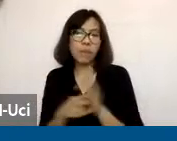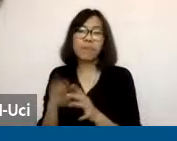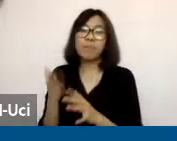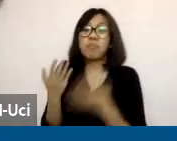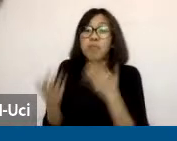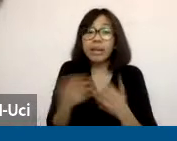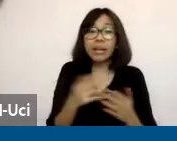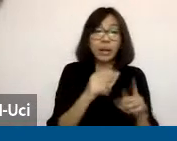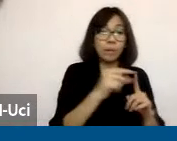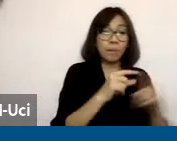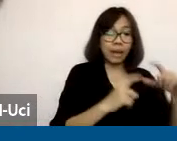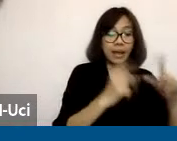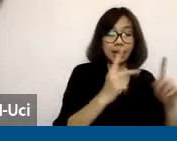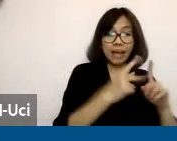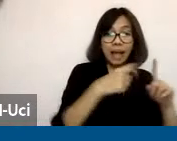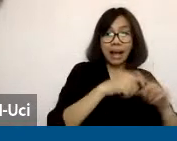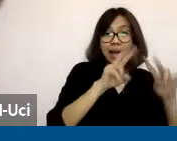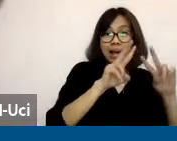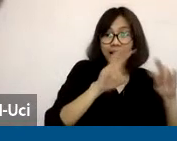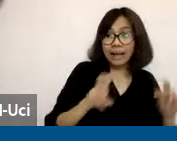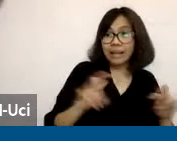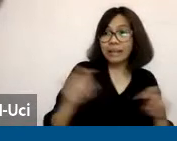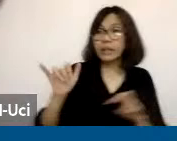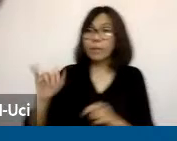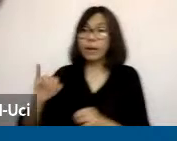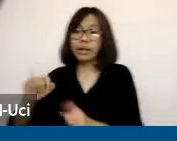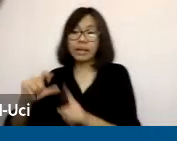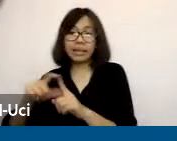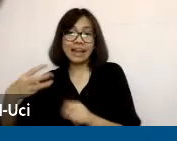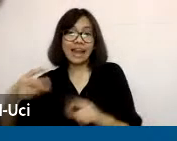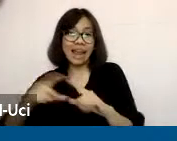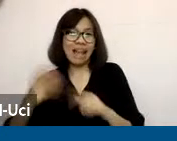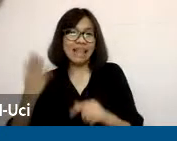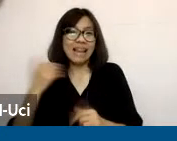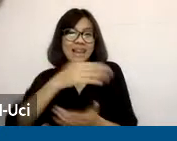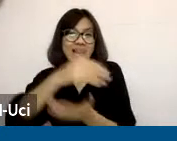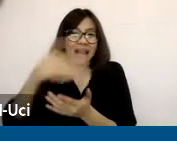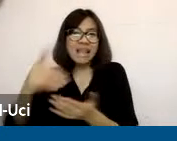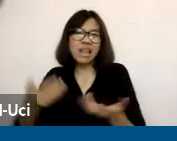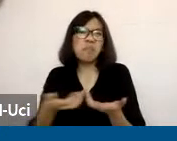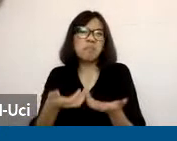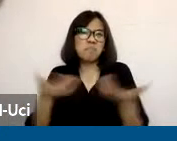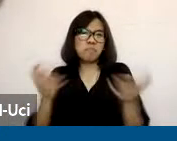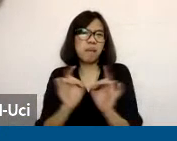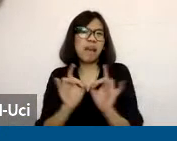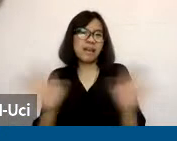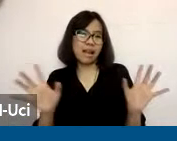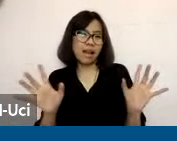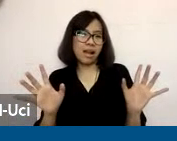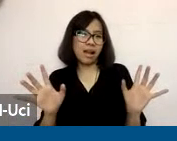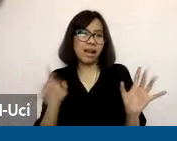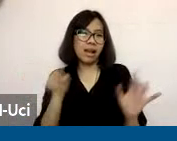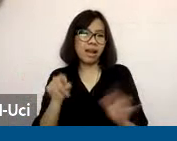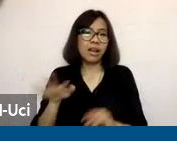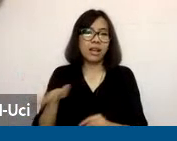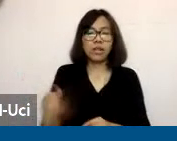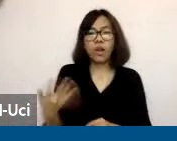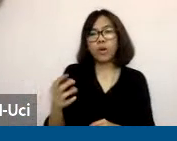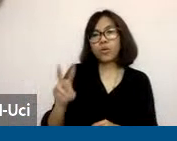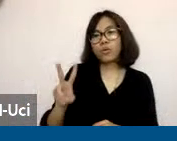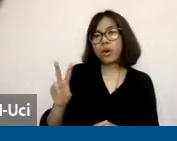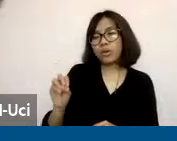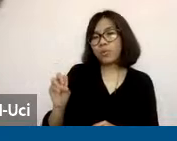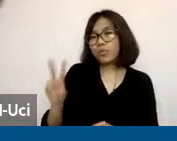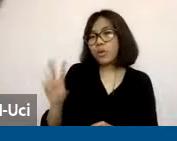disampaikan oleh mas rafi ya Abah wa a ada potensi kenaikan di tahun 2025 yang